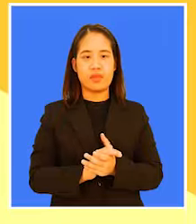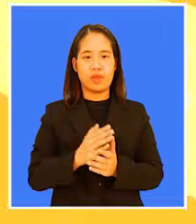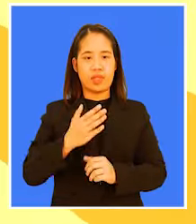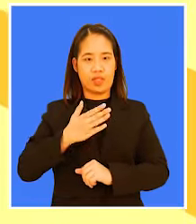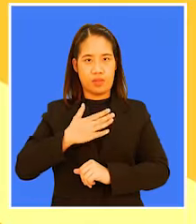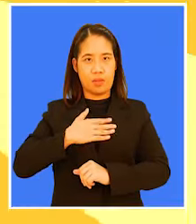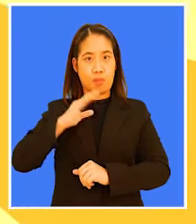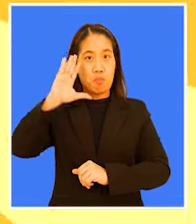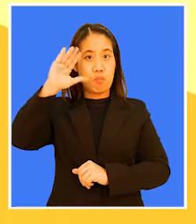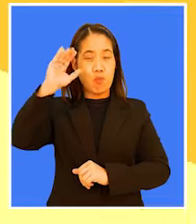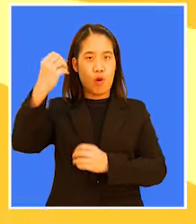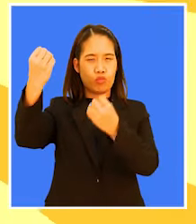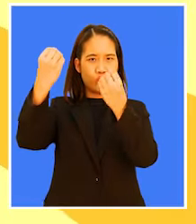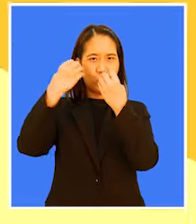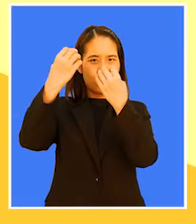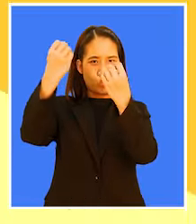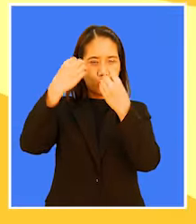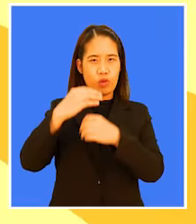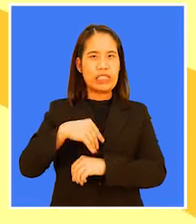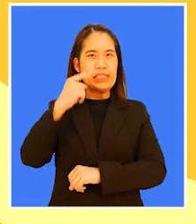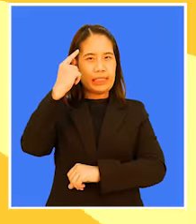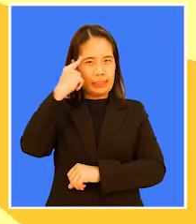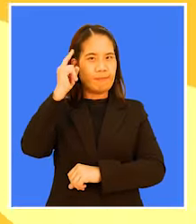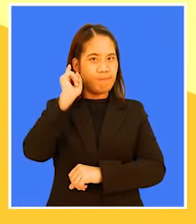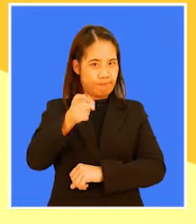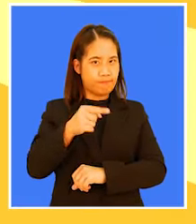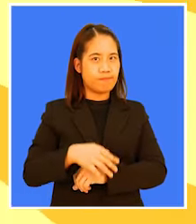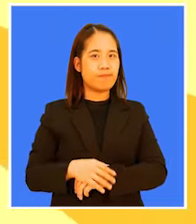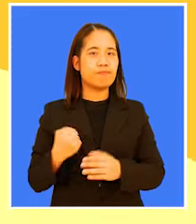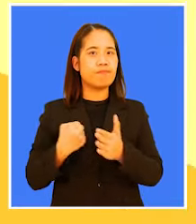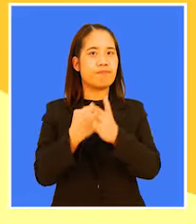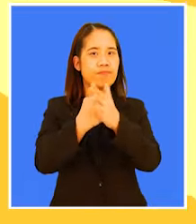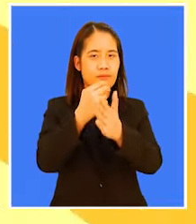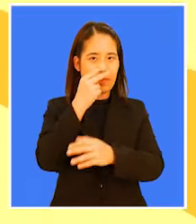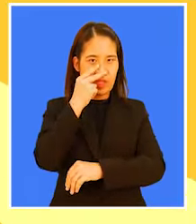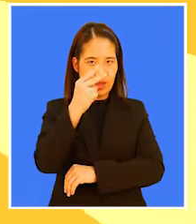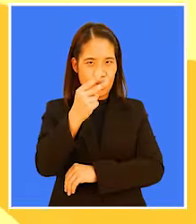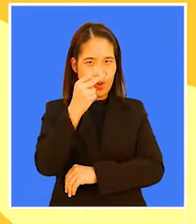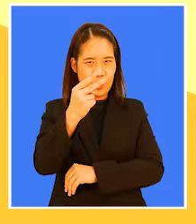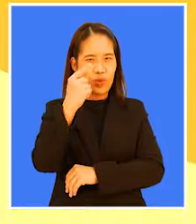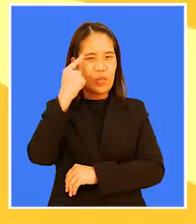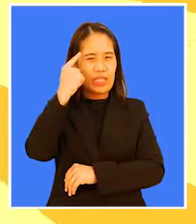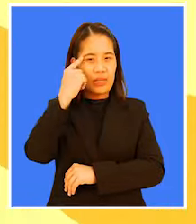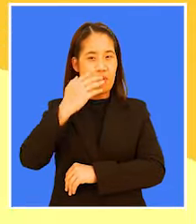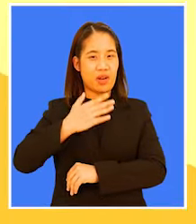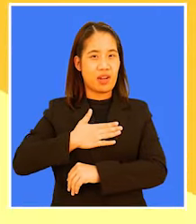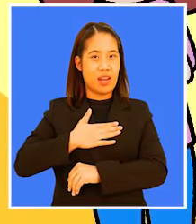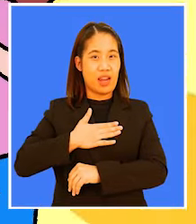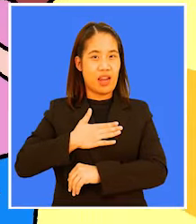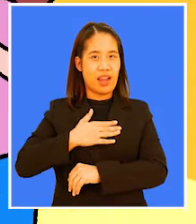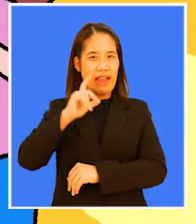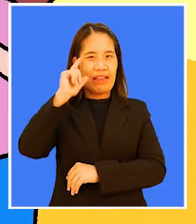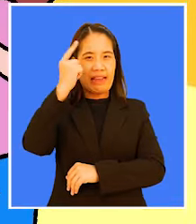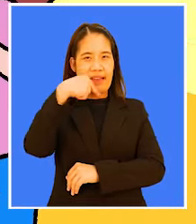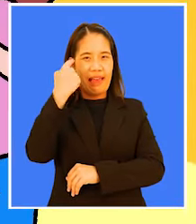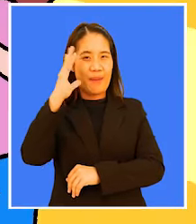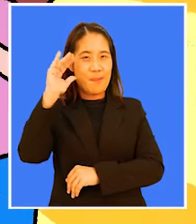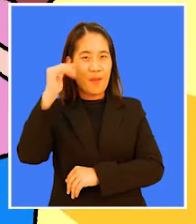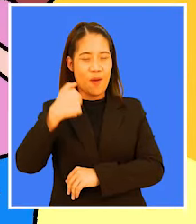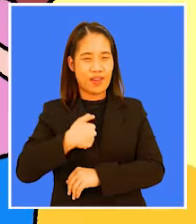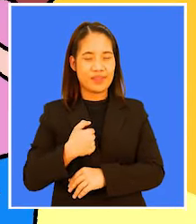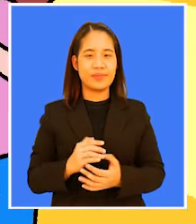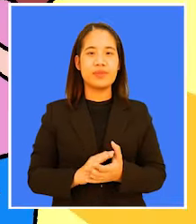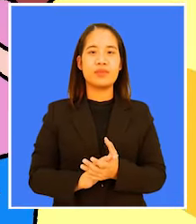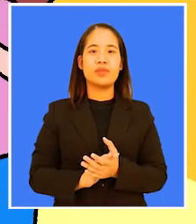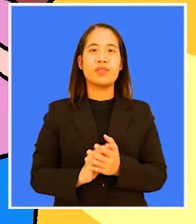ล่ะพ่อเคยสอนผมว่าน้ำยอกก็ให้เอาน้ำบ่งเดี๋ยวได้รู้แน่ว่าต่อนะลูกใคร ว้า